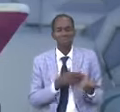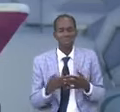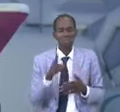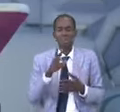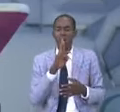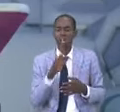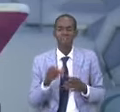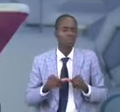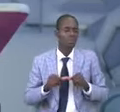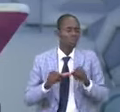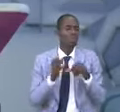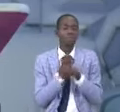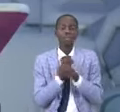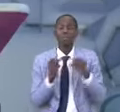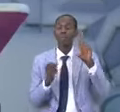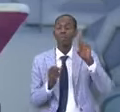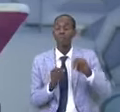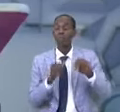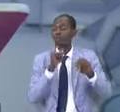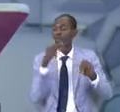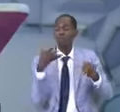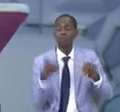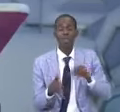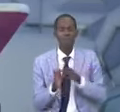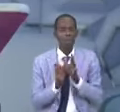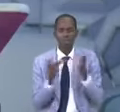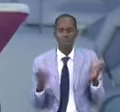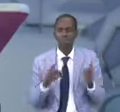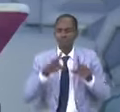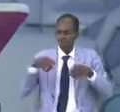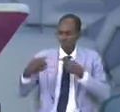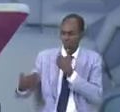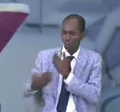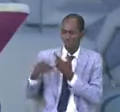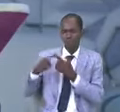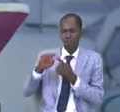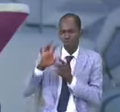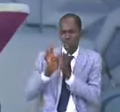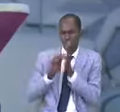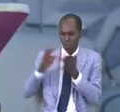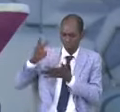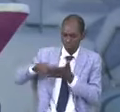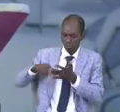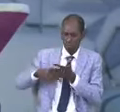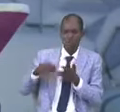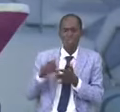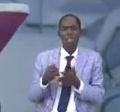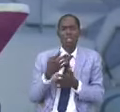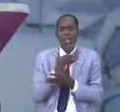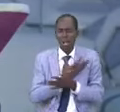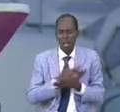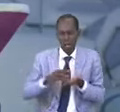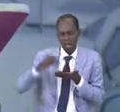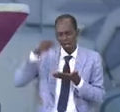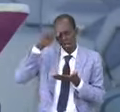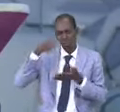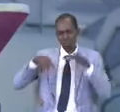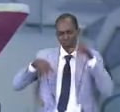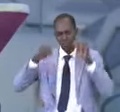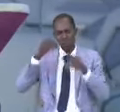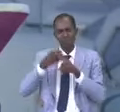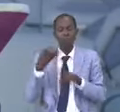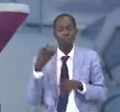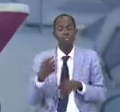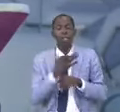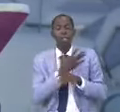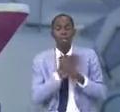retournant la Bible et fiche son attention sur les choses célestes sur les choses se rappellent toi